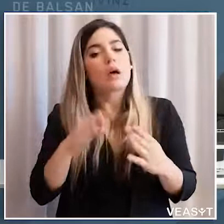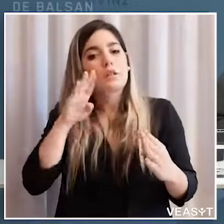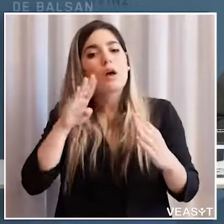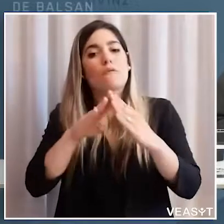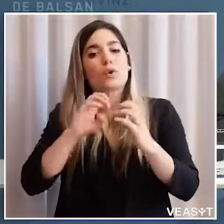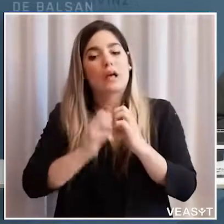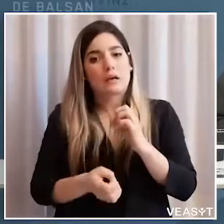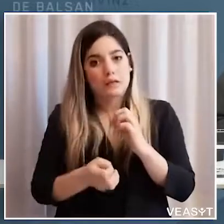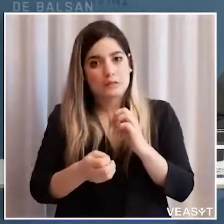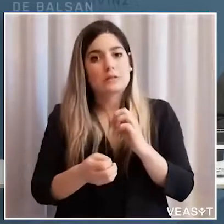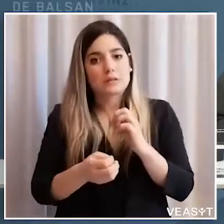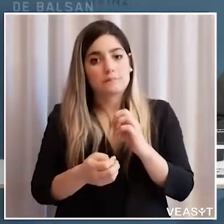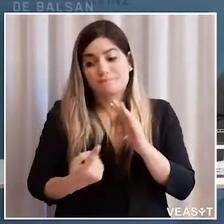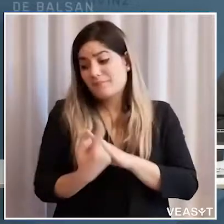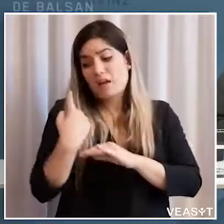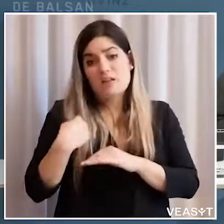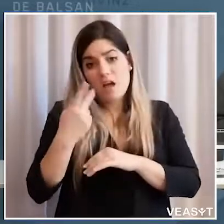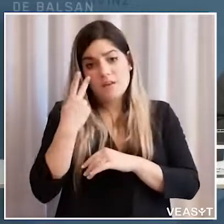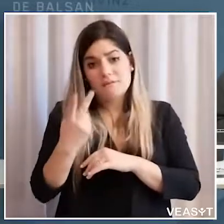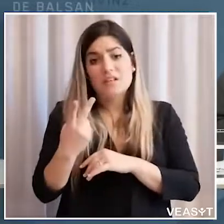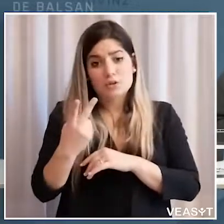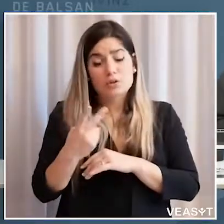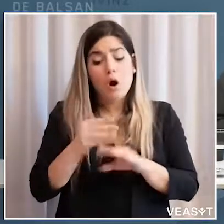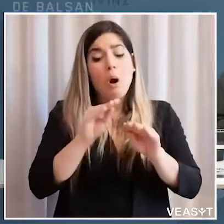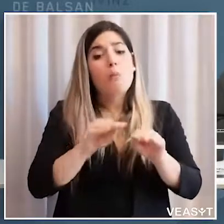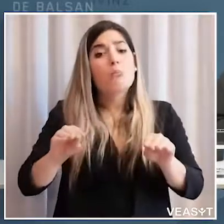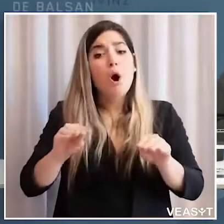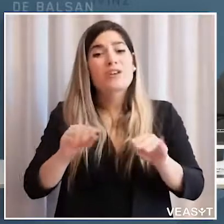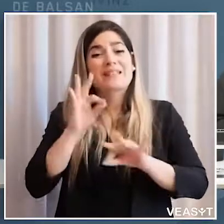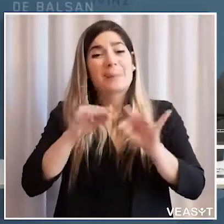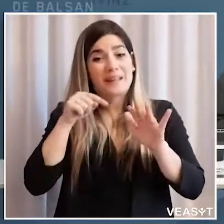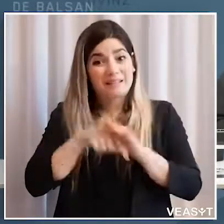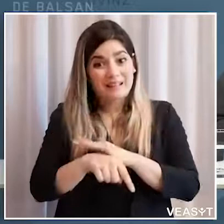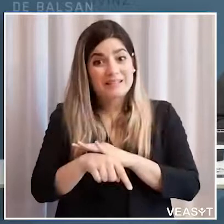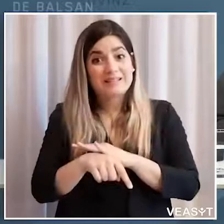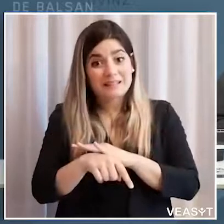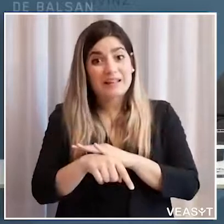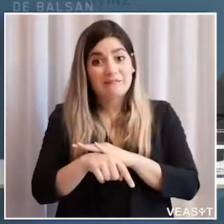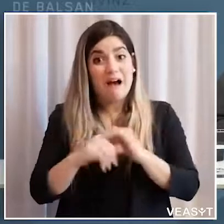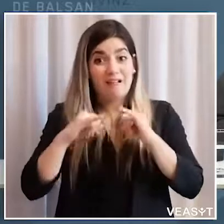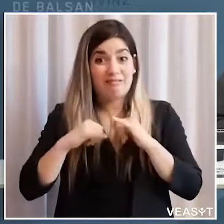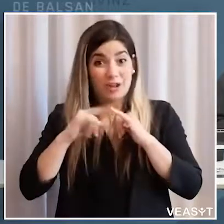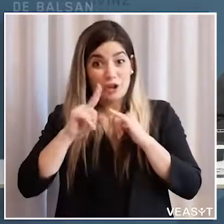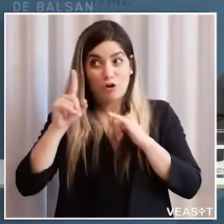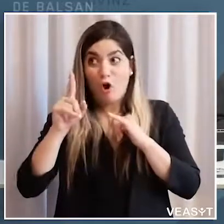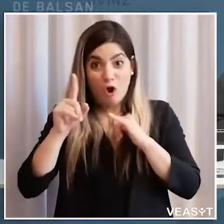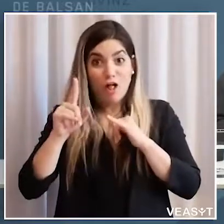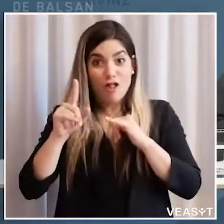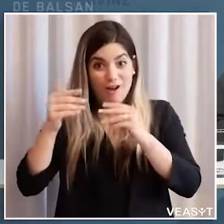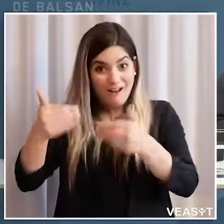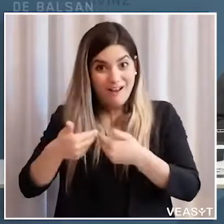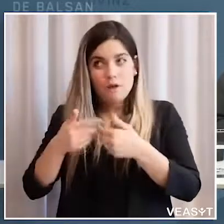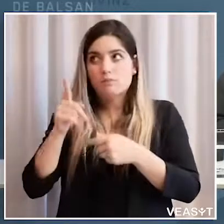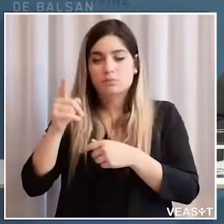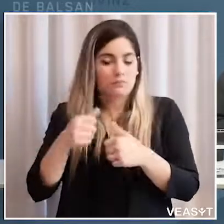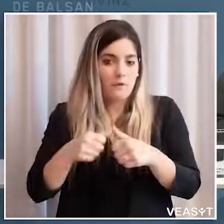nell'affrontare la crisi ricordo e l'aveva visto ieri i posti di terapia intensiva messi a disposizione del bundesland tirol a